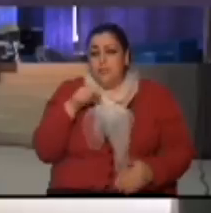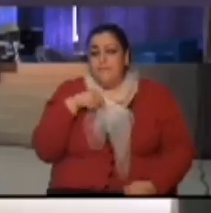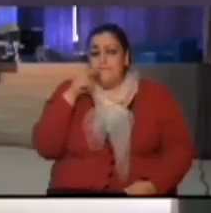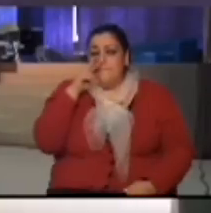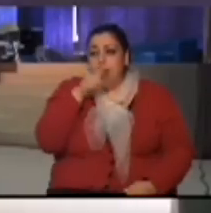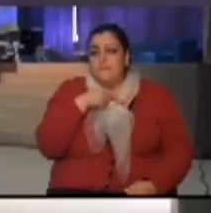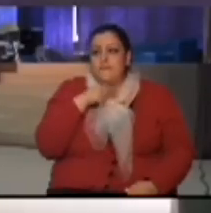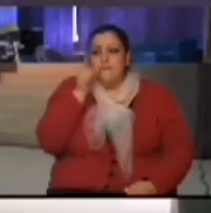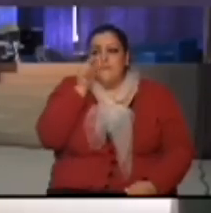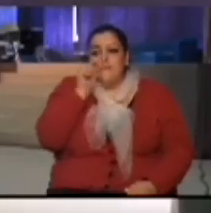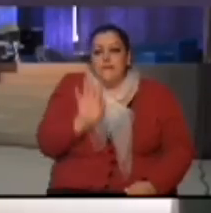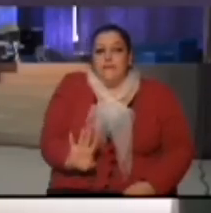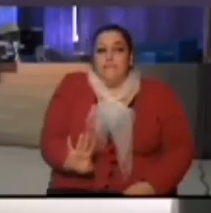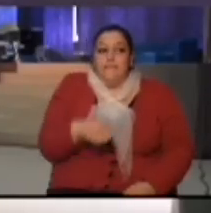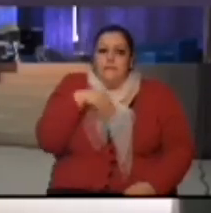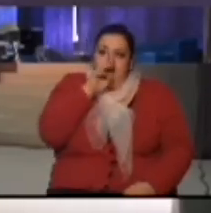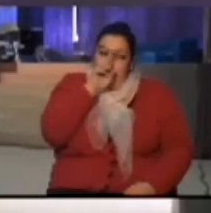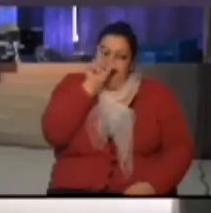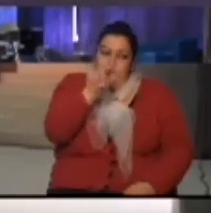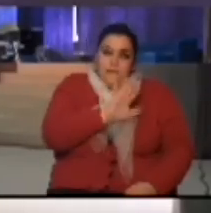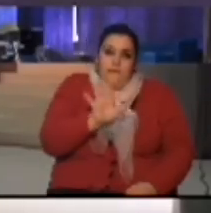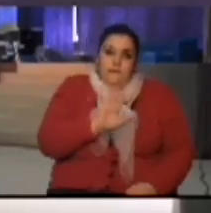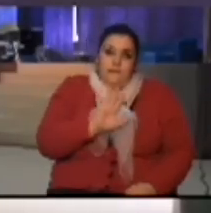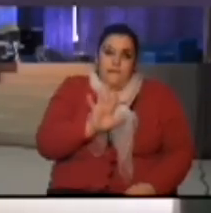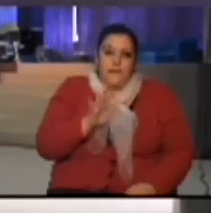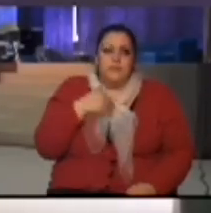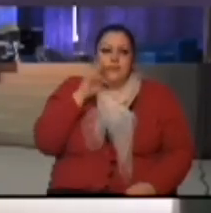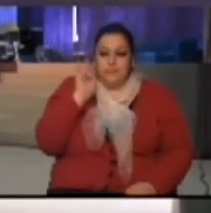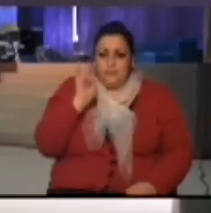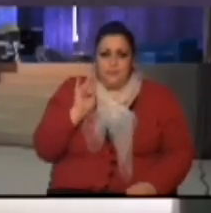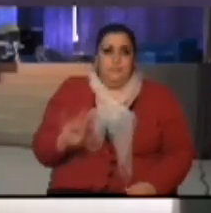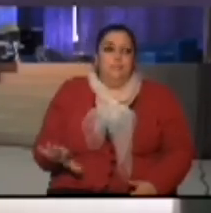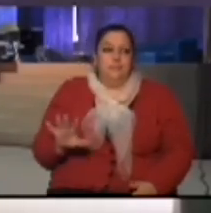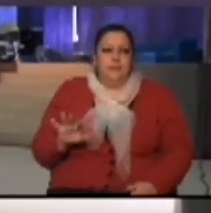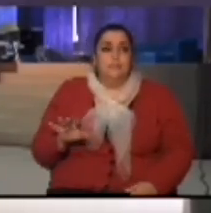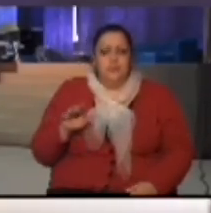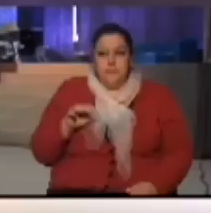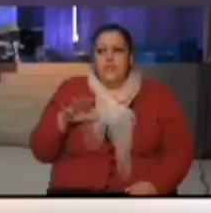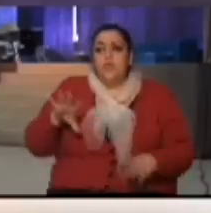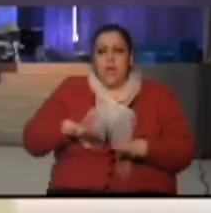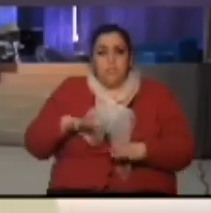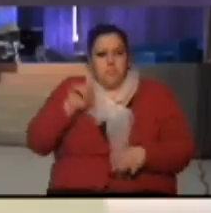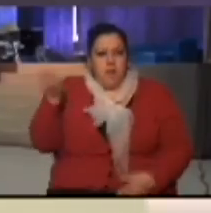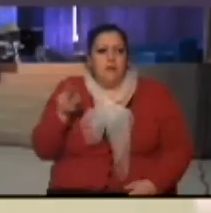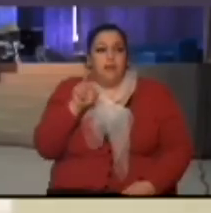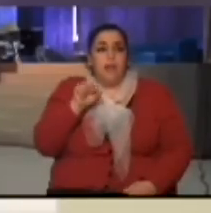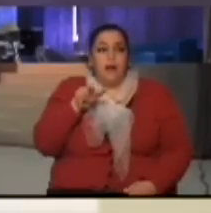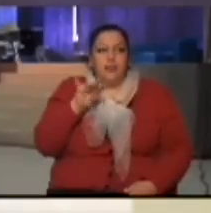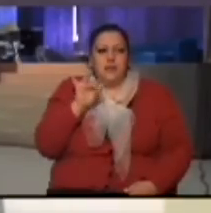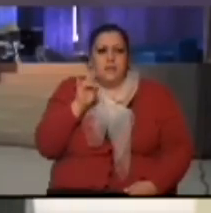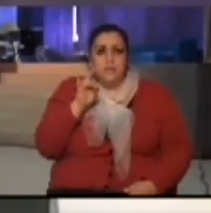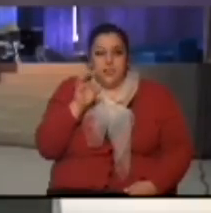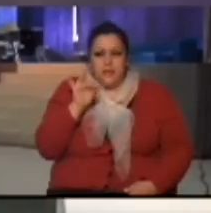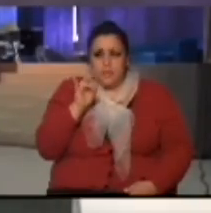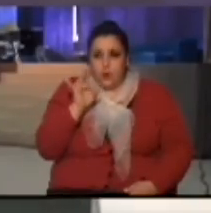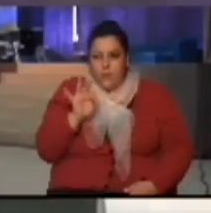այնտեղից մարդիկ ենք ուղարկել Երևան, մարդիկ ենք ուղարկել Կալինինո, մարդիկ ենք ուղարկել Չարբախում, իմ հիշում եմ, որ մարդիկ կան, մարդ ենք